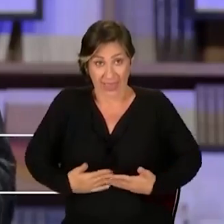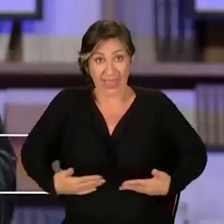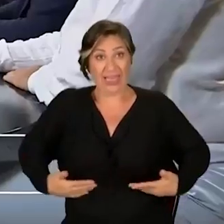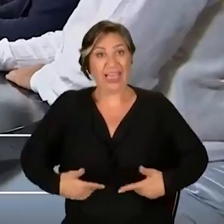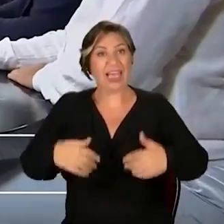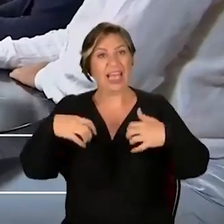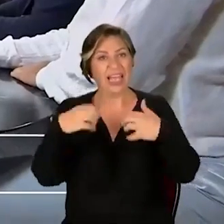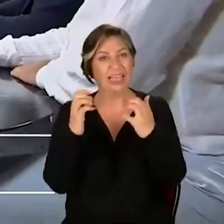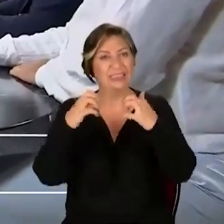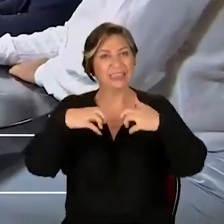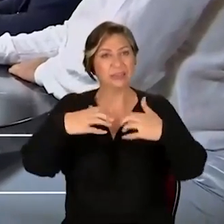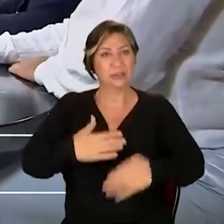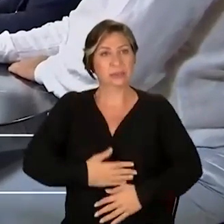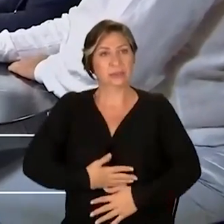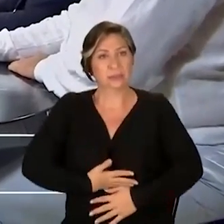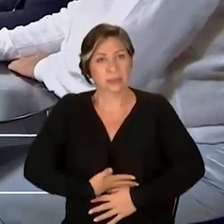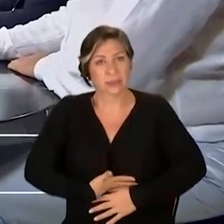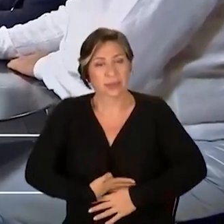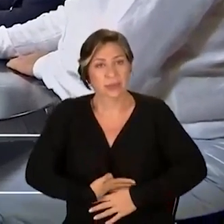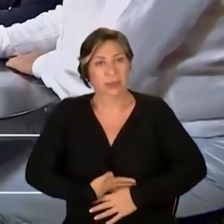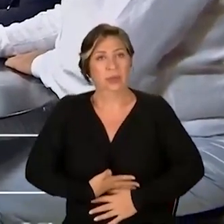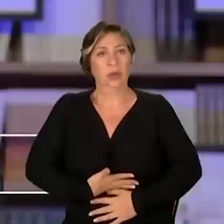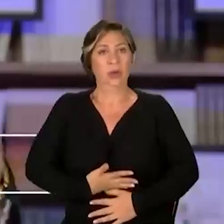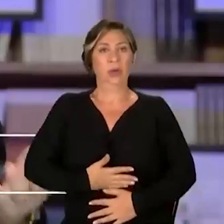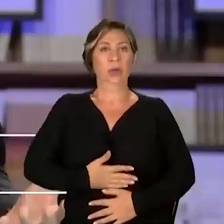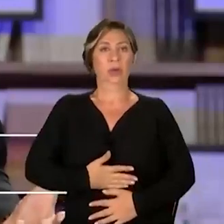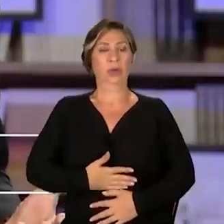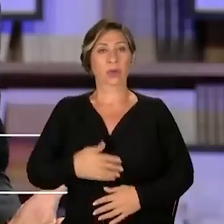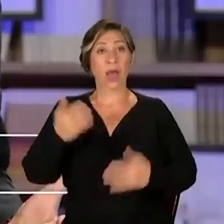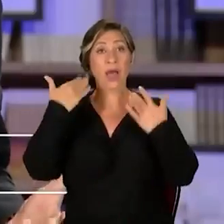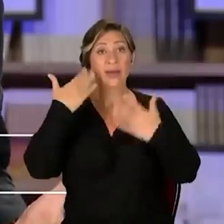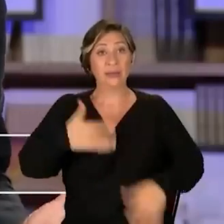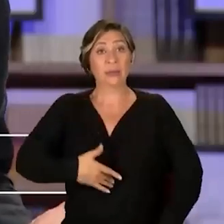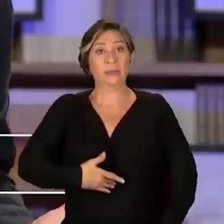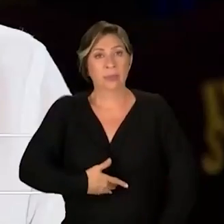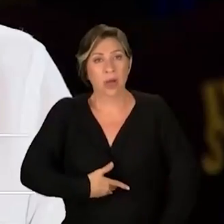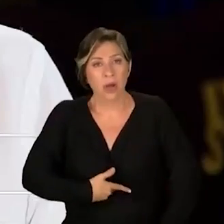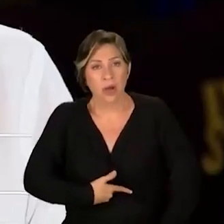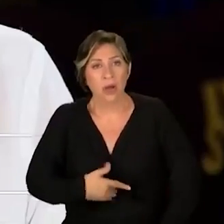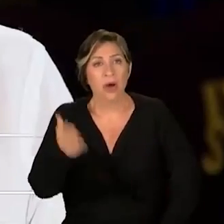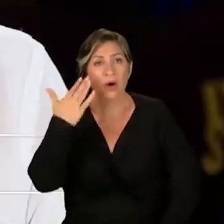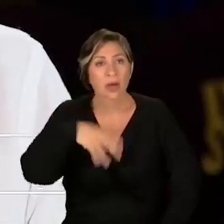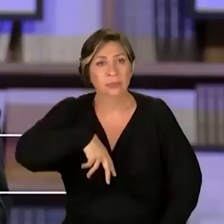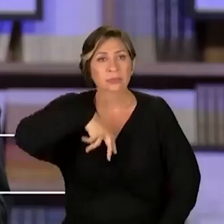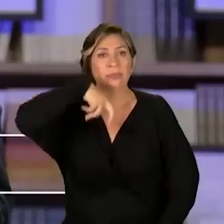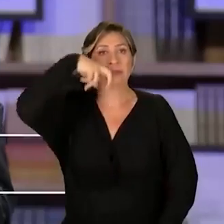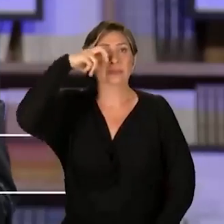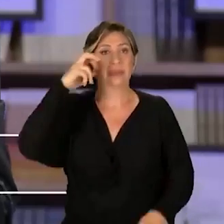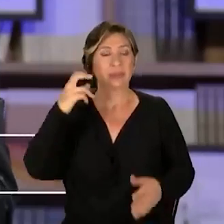kasının aşağı doğru itilmesi, oradaki haznenin daha fazla havayla yüklenmesi